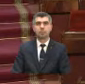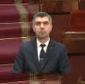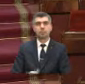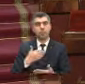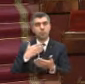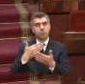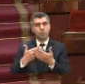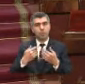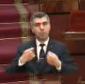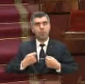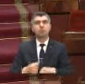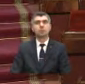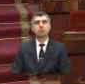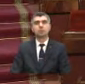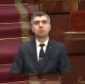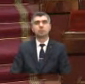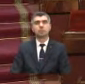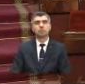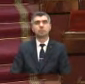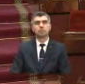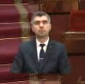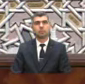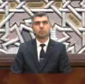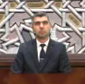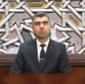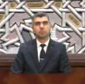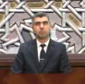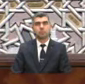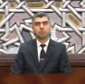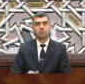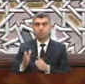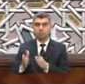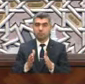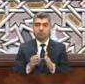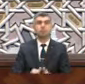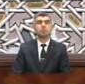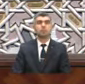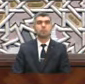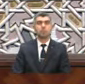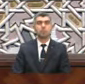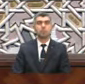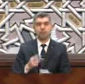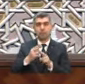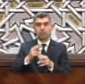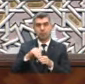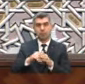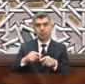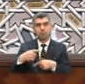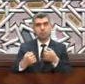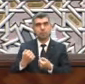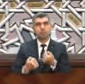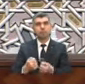شكراً سيد الرئيس. الكلمة الآن لسيد النائب عادل بيتار باسم فريق الأسلون